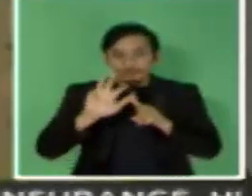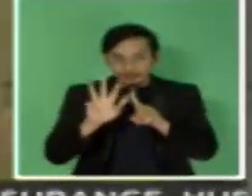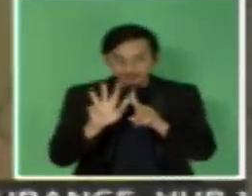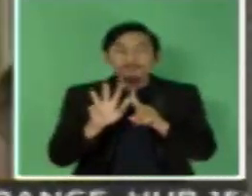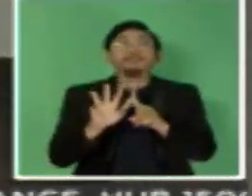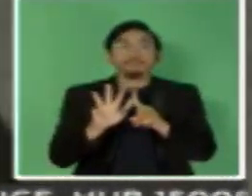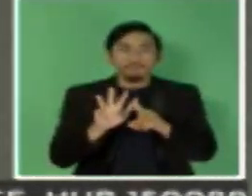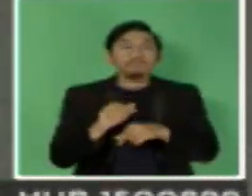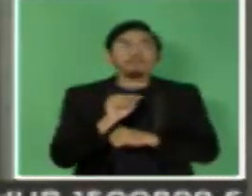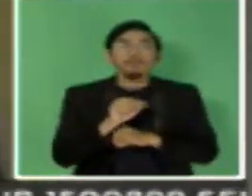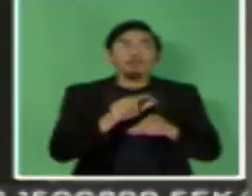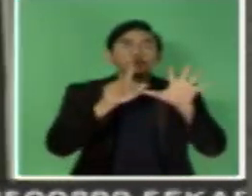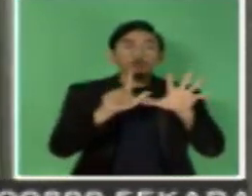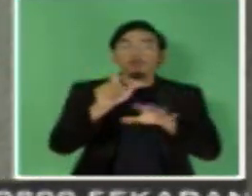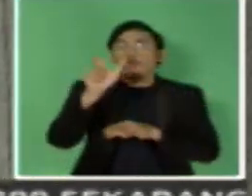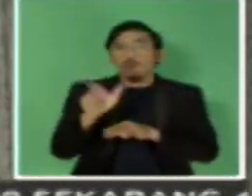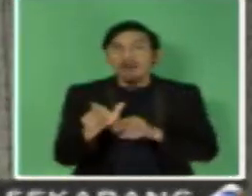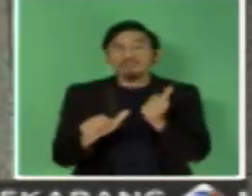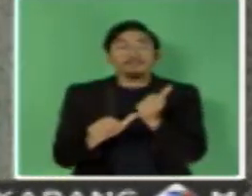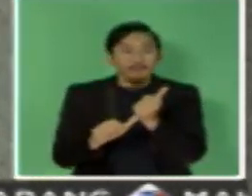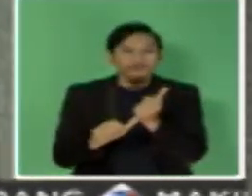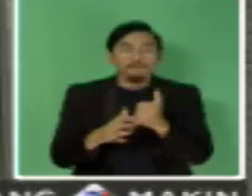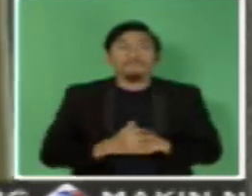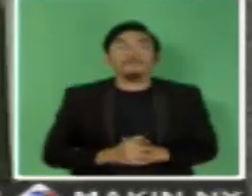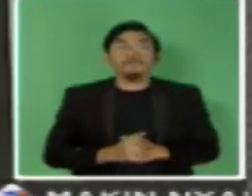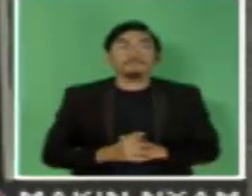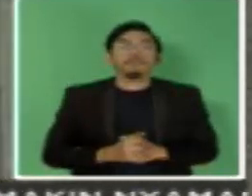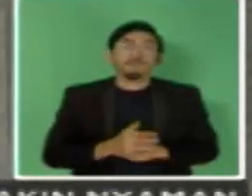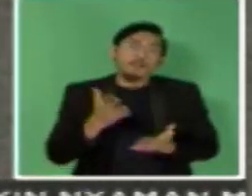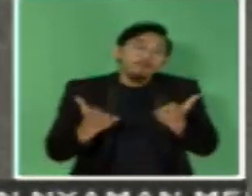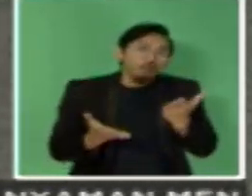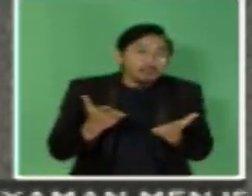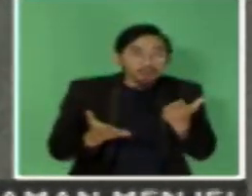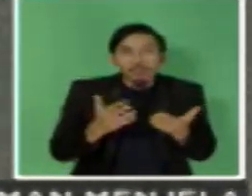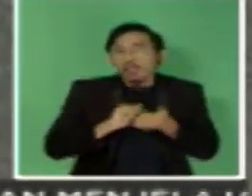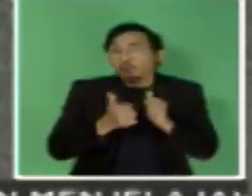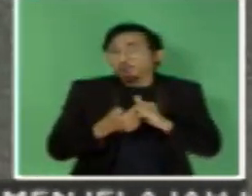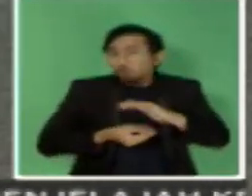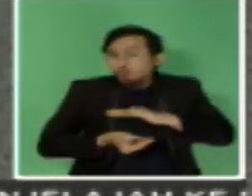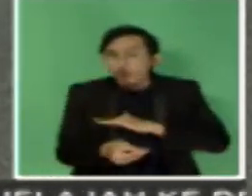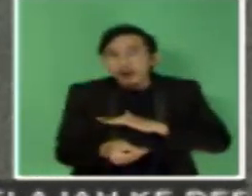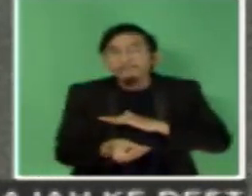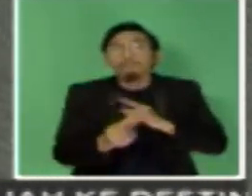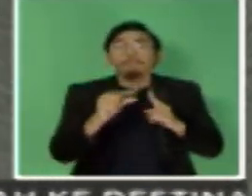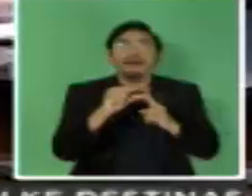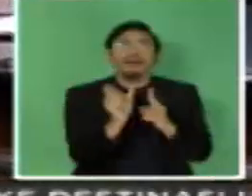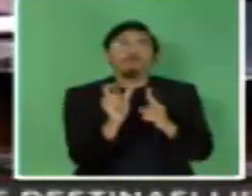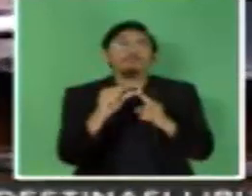bawahannya terkait dugaan fee proyek pada Dinas PURP dan Dinas Perdagangan Lampung